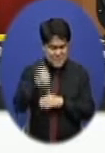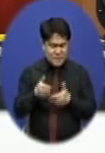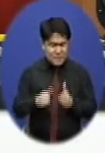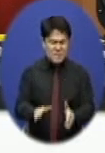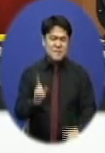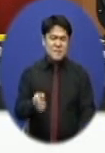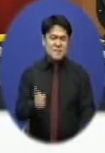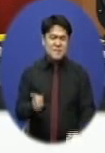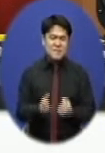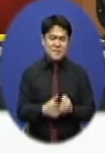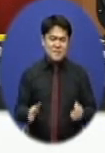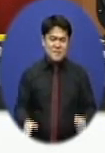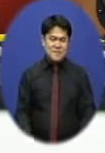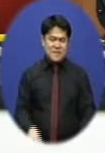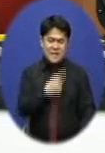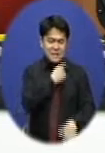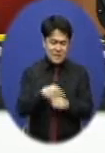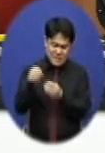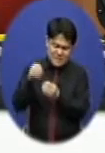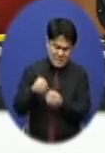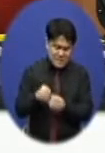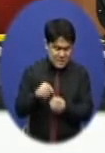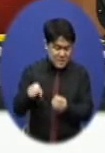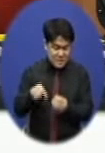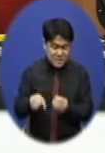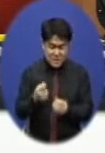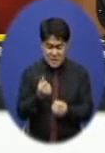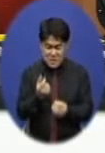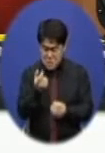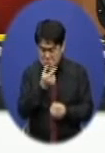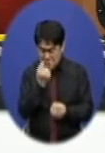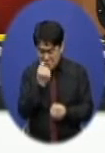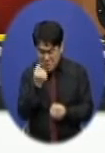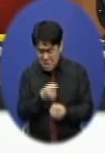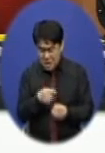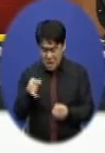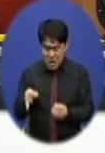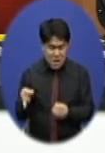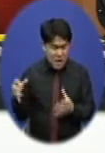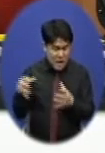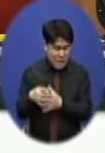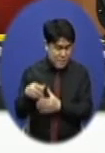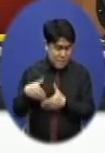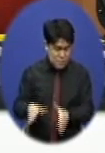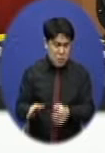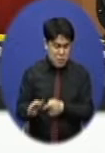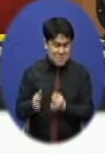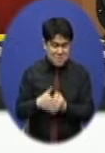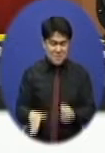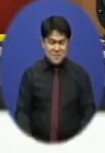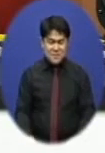우나, 우나, 뭐 이나, 뭐 거기서 맞아요. 거기에서. 아, 이산, 뭐 이산보다 바쁘게... 유산이 좋죠. 네. 네.